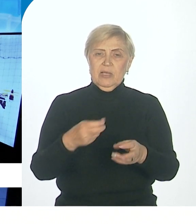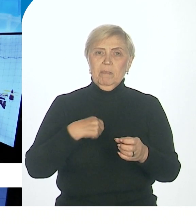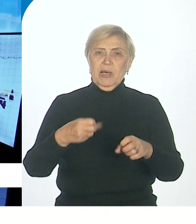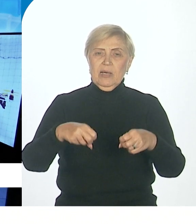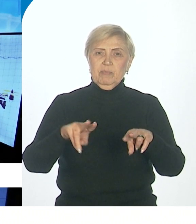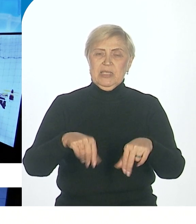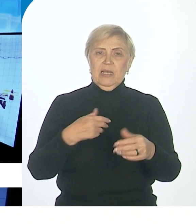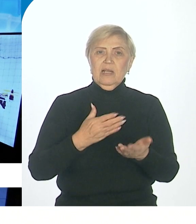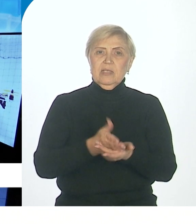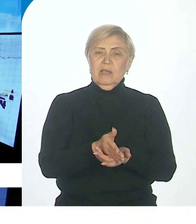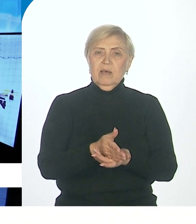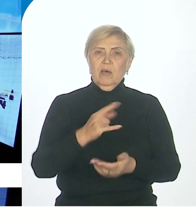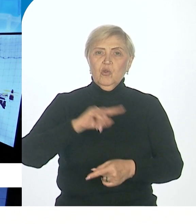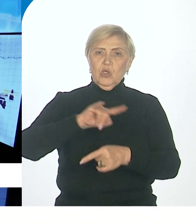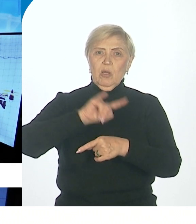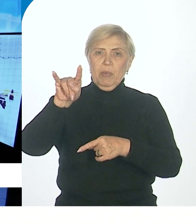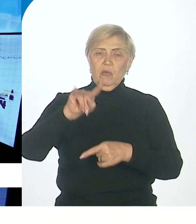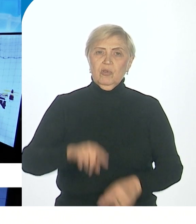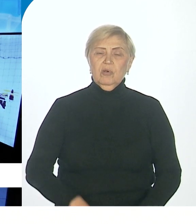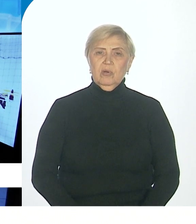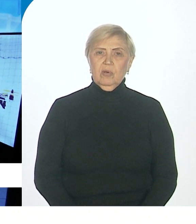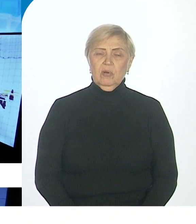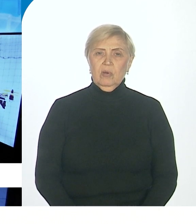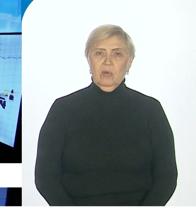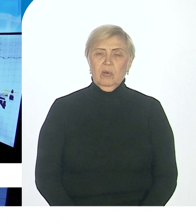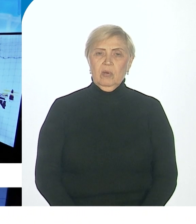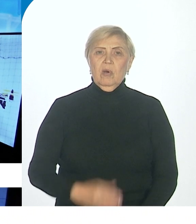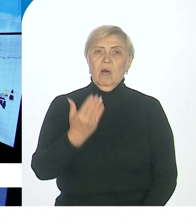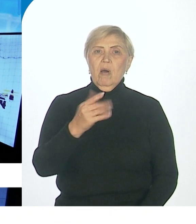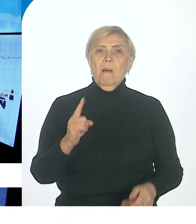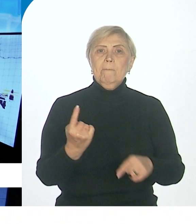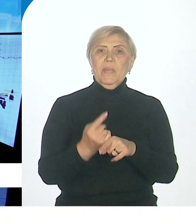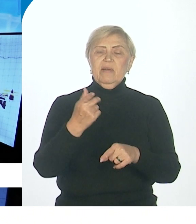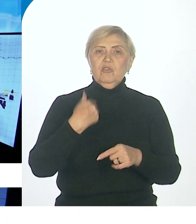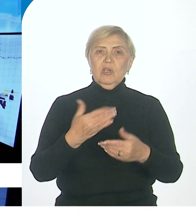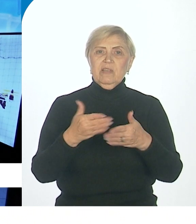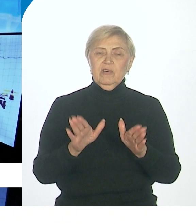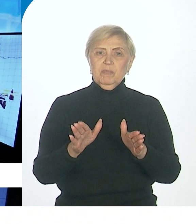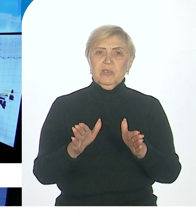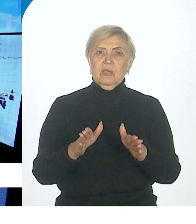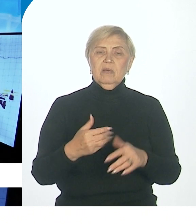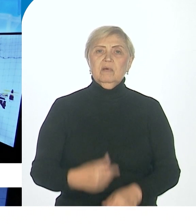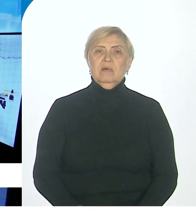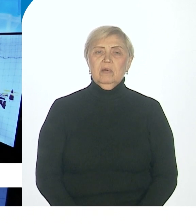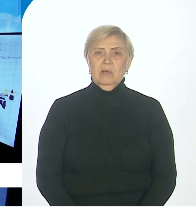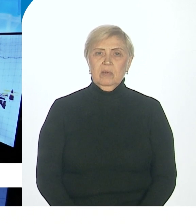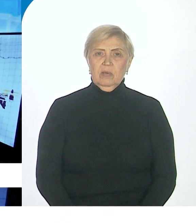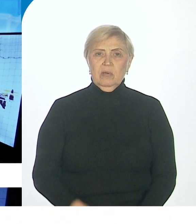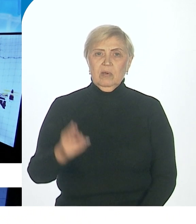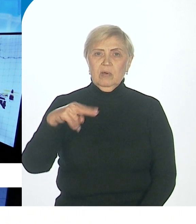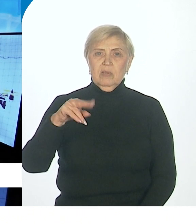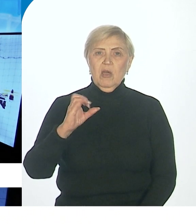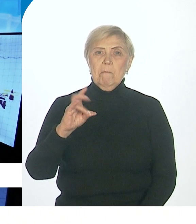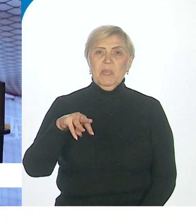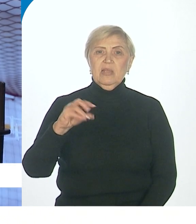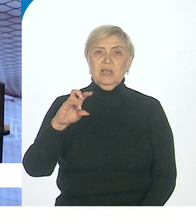специальности пилот беспилотных. Да, там прям есть один направление. Да, знаю, он первый выпуск этого потока. Дмитрий,